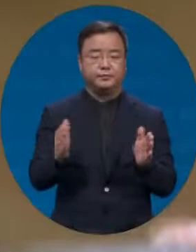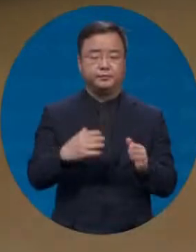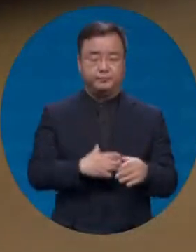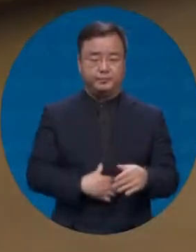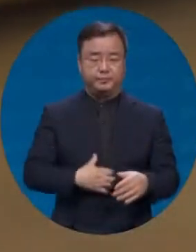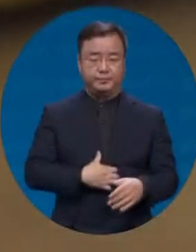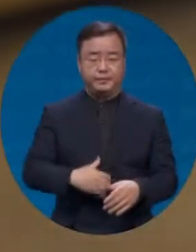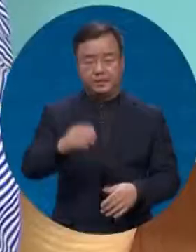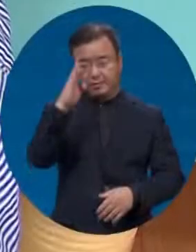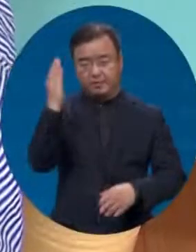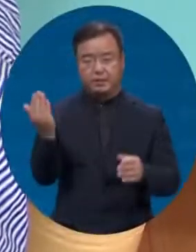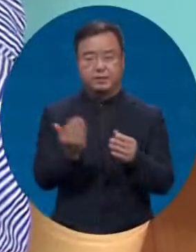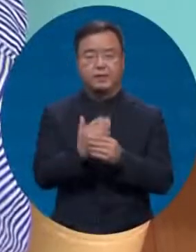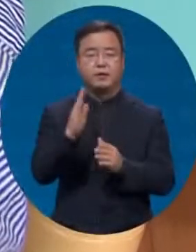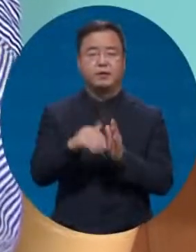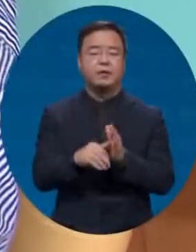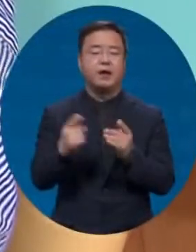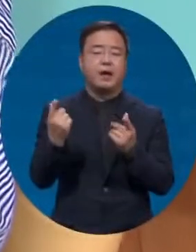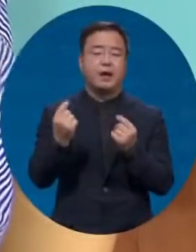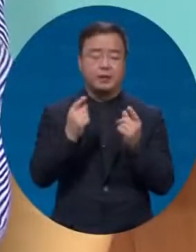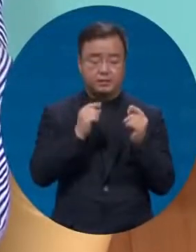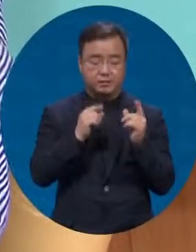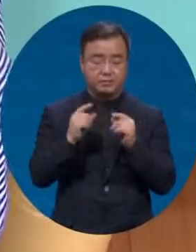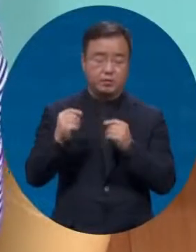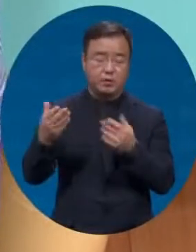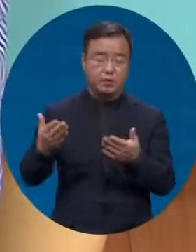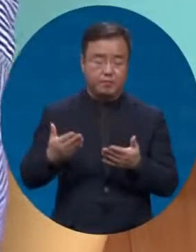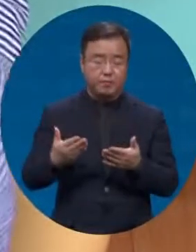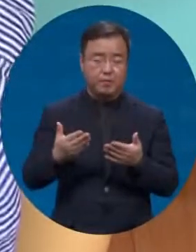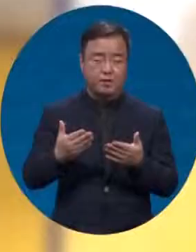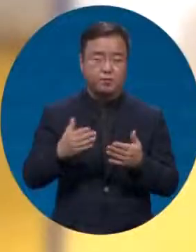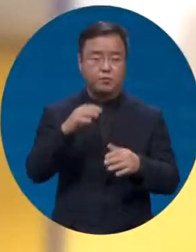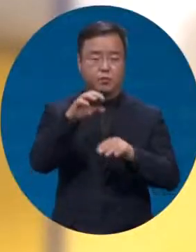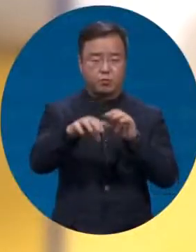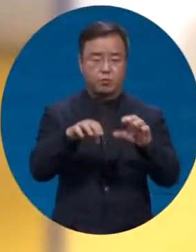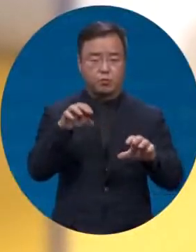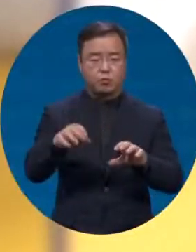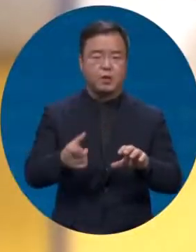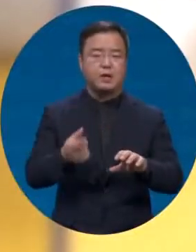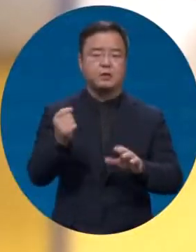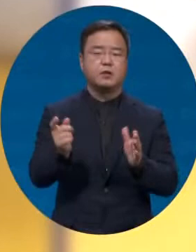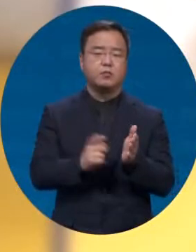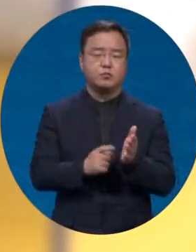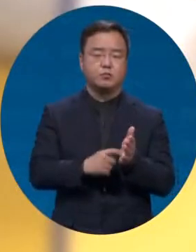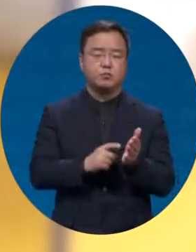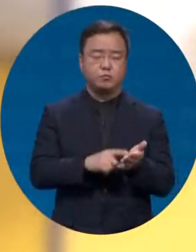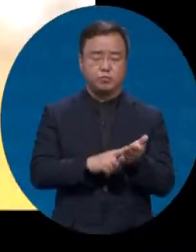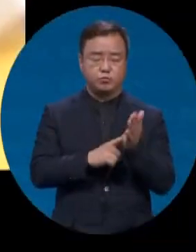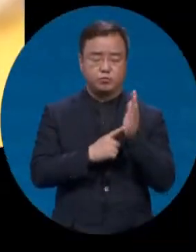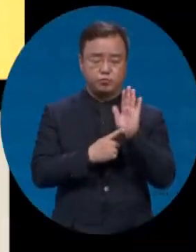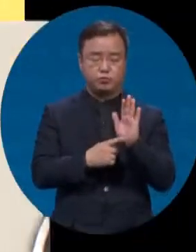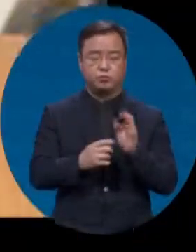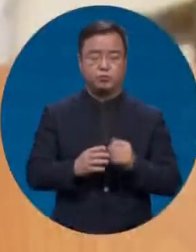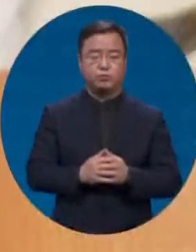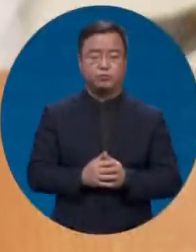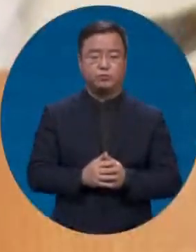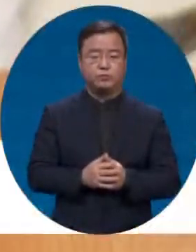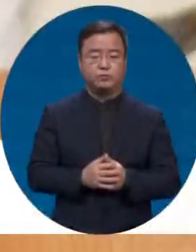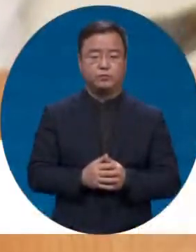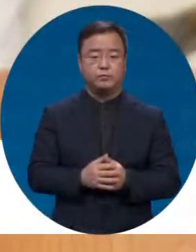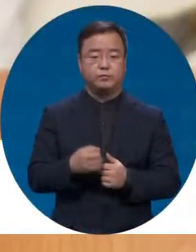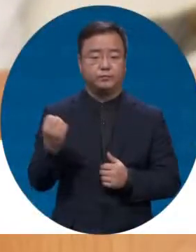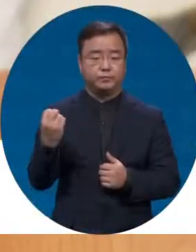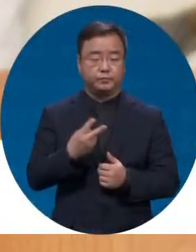같은 식재료를 납품받은 급식소 외 경보를 발송하는 조기 경보 시스템도 확대합니다 또